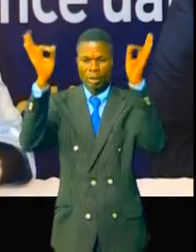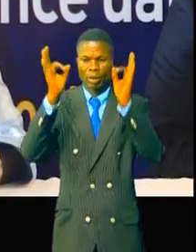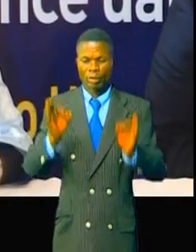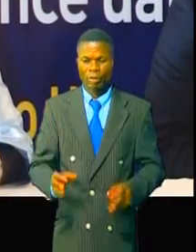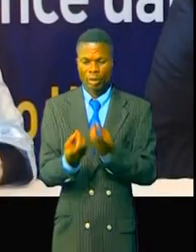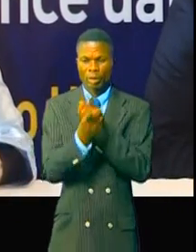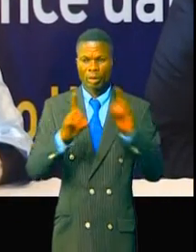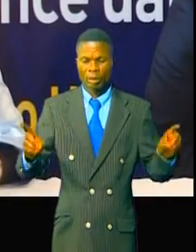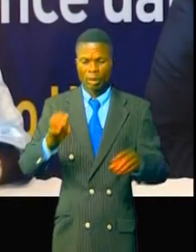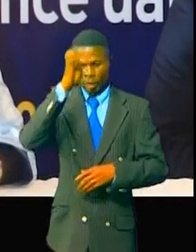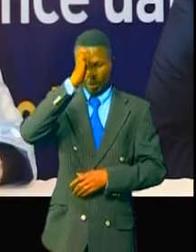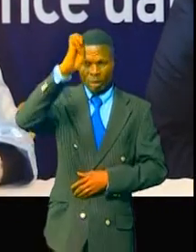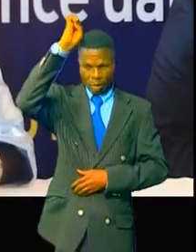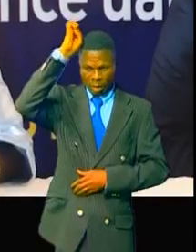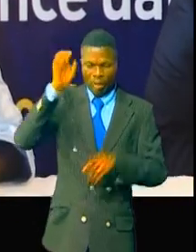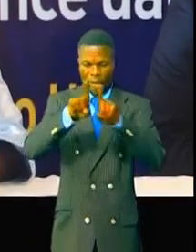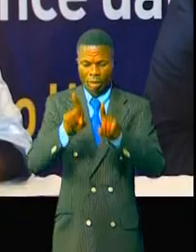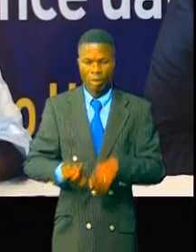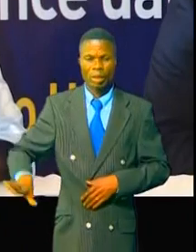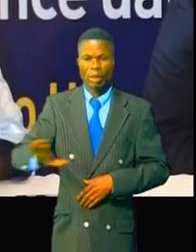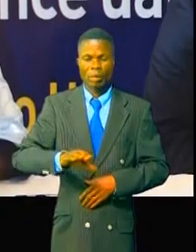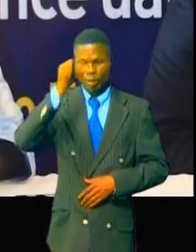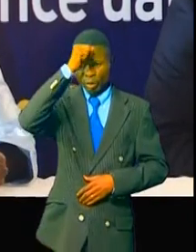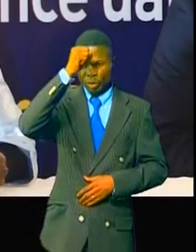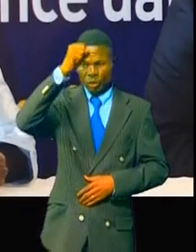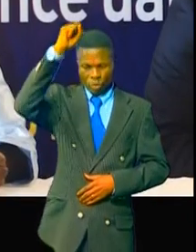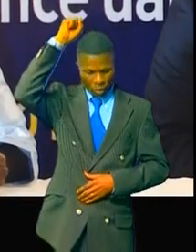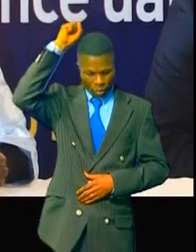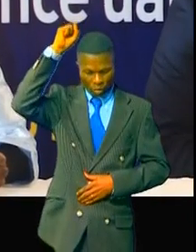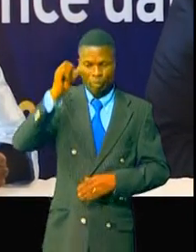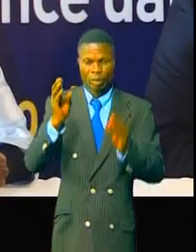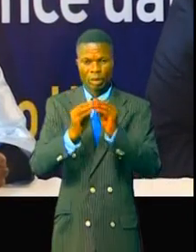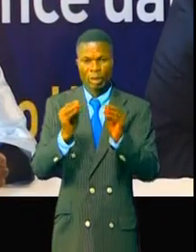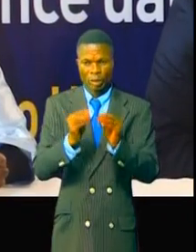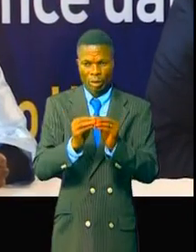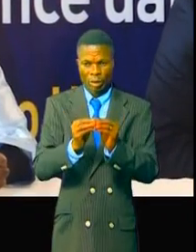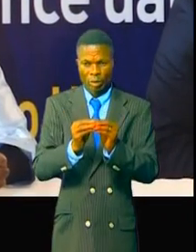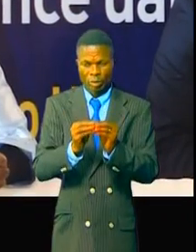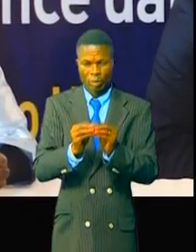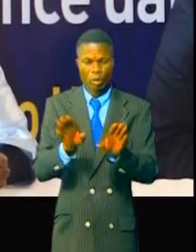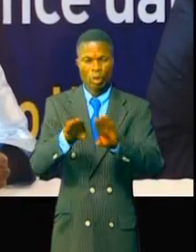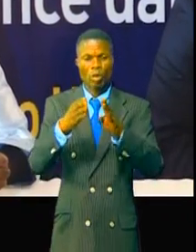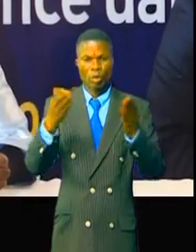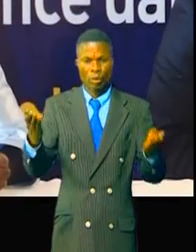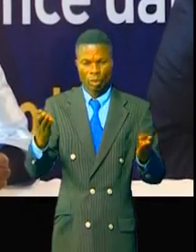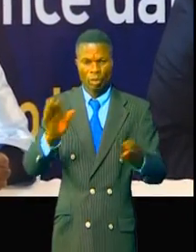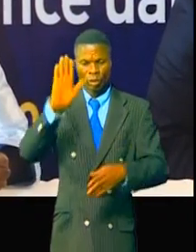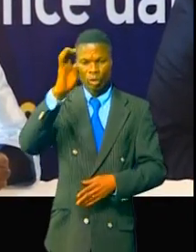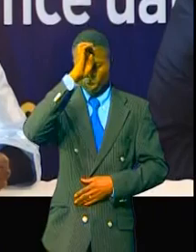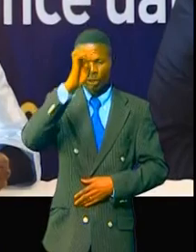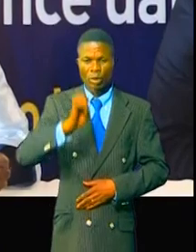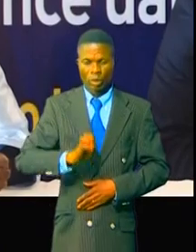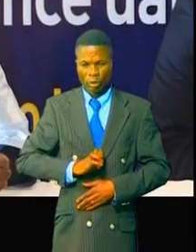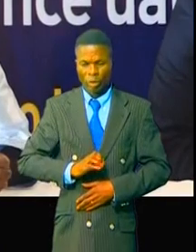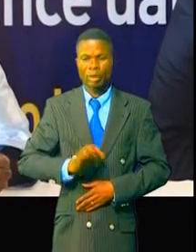d'ethiopie et la république du soudan la réunion a été officiellement ouverte par son excellence monsieur